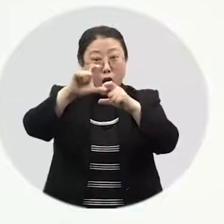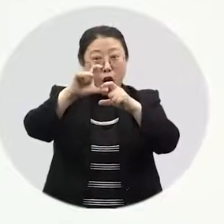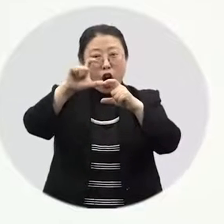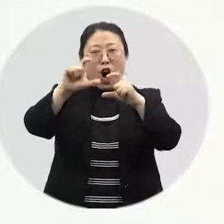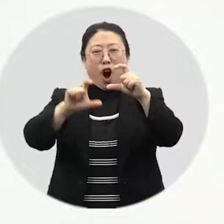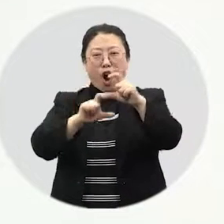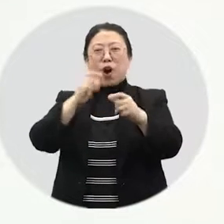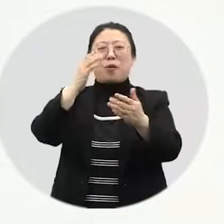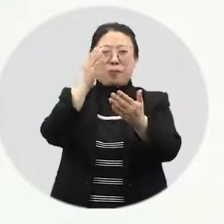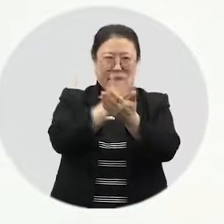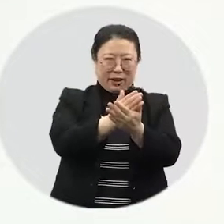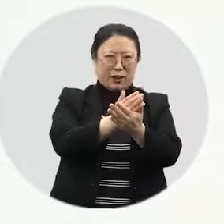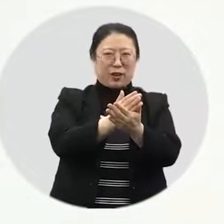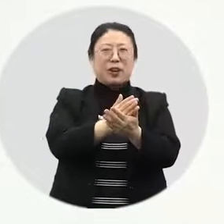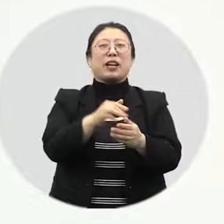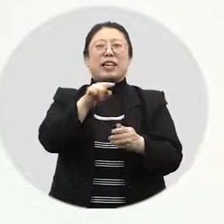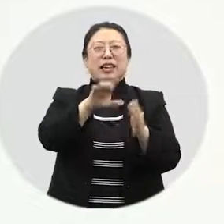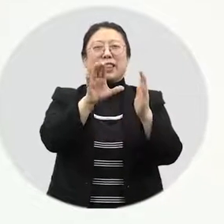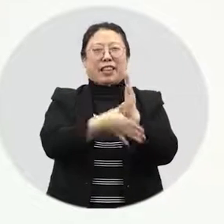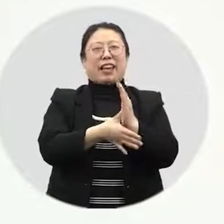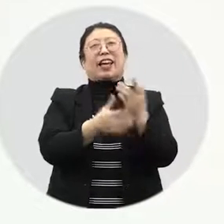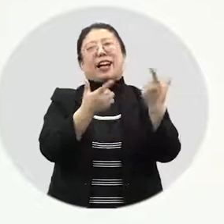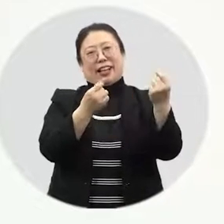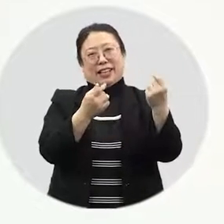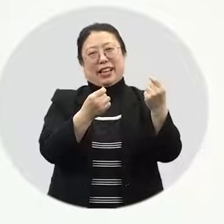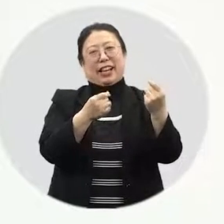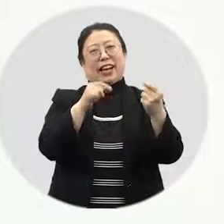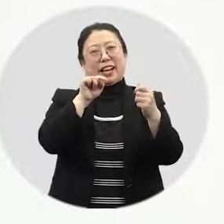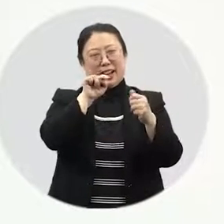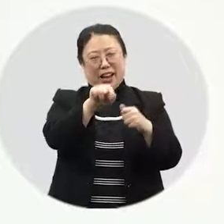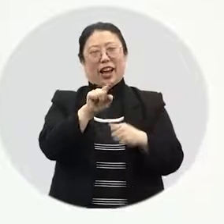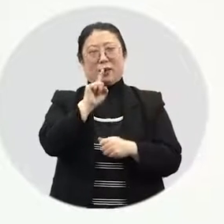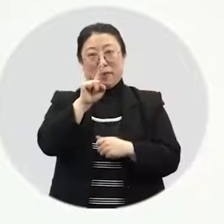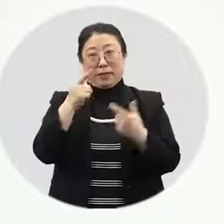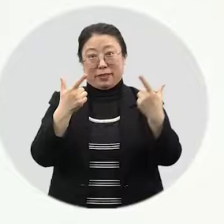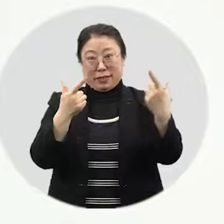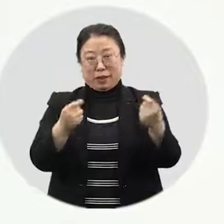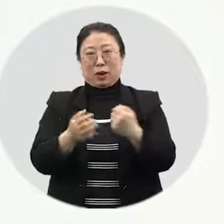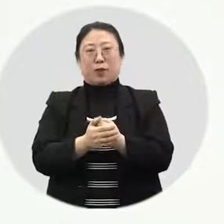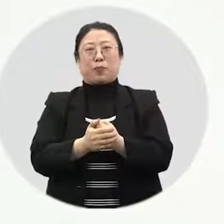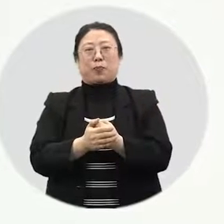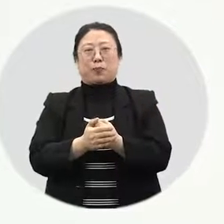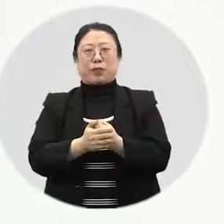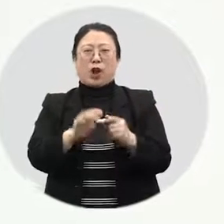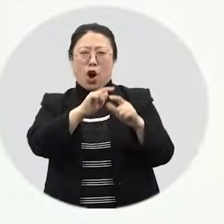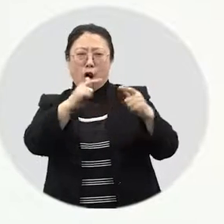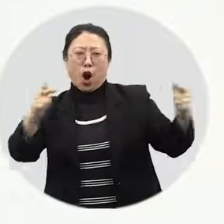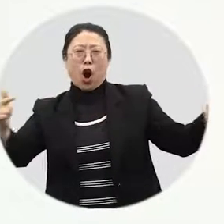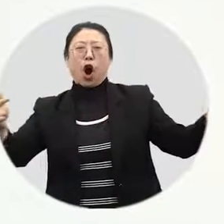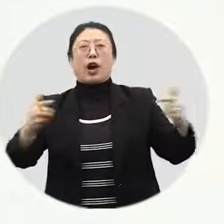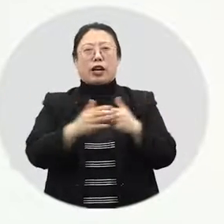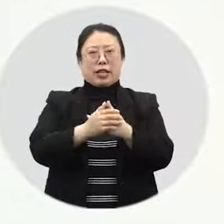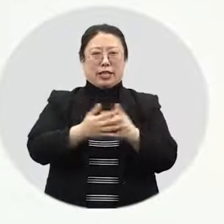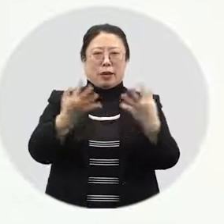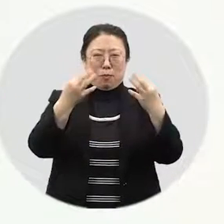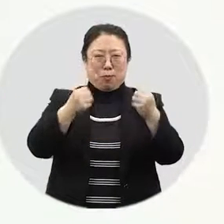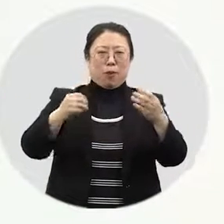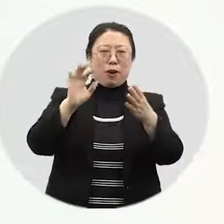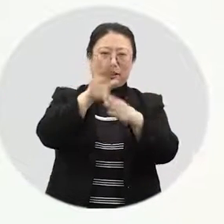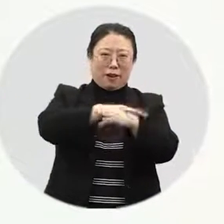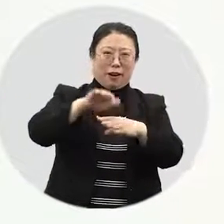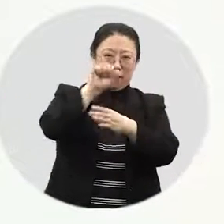더도 말고 덜도 말고 한가위만 같아라라는 말처럼 추석은 오곡백과가 무르익어